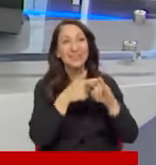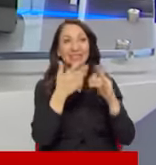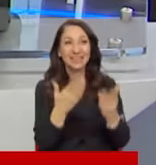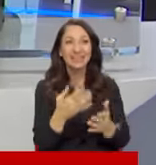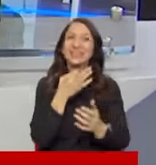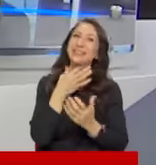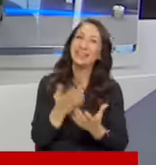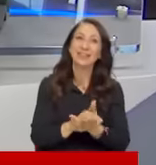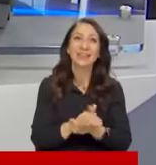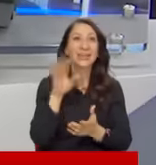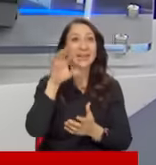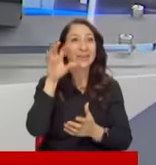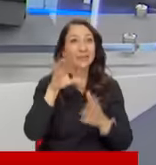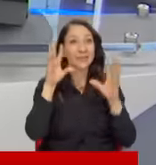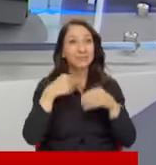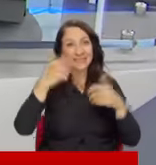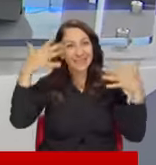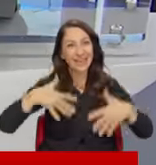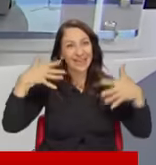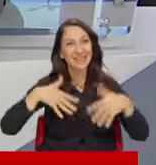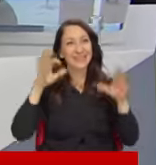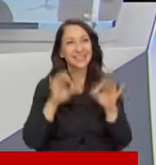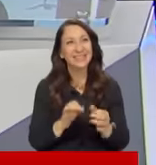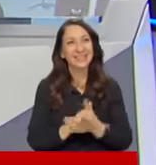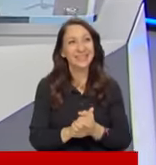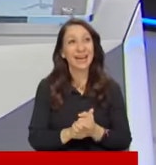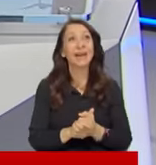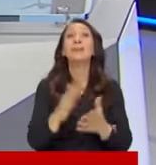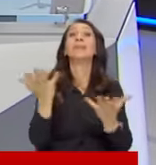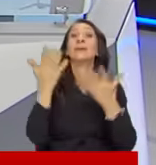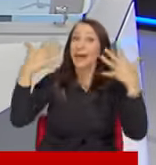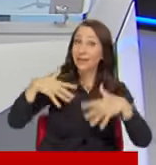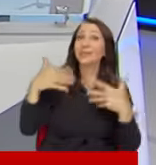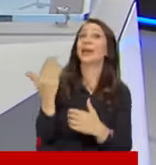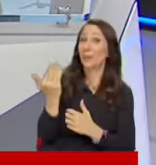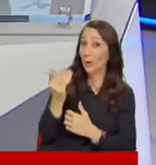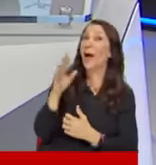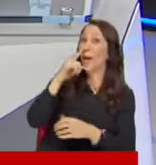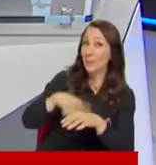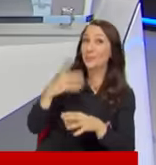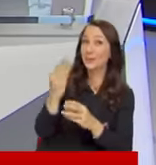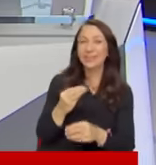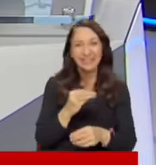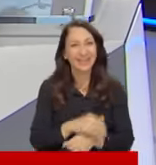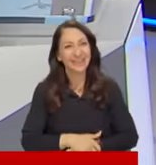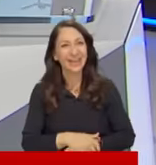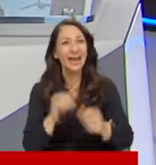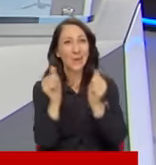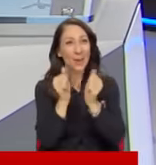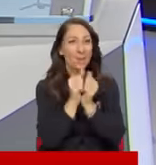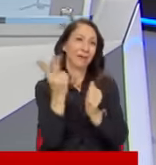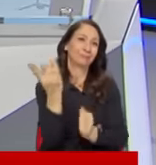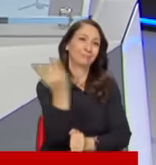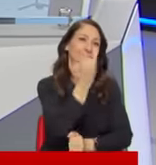geldiniz Teşekkür ederim Kayı mı kapattınız Ben terlemeye başladım dağa da terleyecek siniz emin olabilirsiniz şimdi birliktesiniz